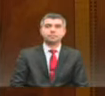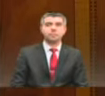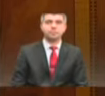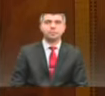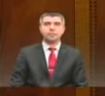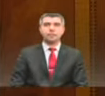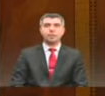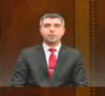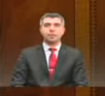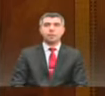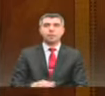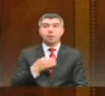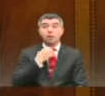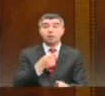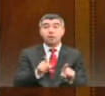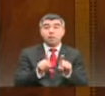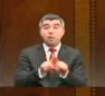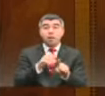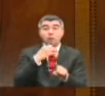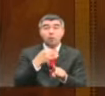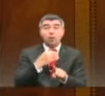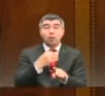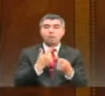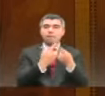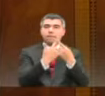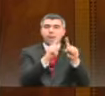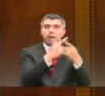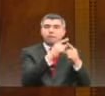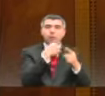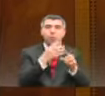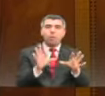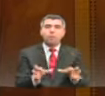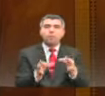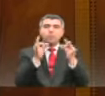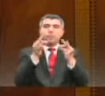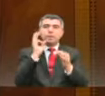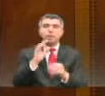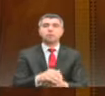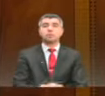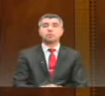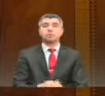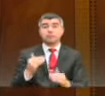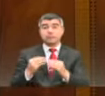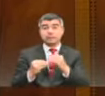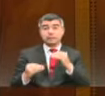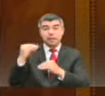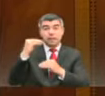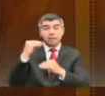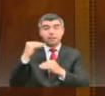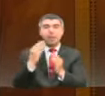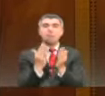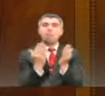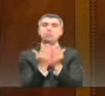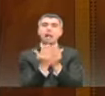وهذه زبدة المؤشرات، هناك مؤشرات عديدة اخترنا من هذه المؤشرات الدالة: رفع نسبة التمدرس